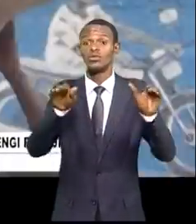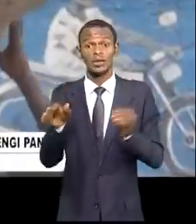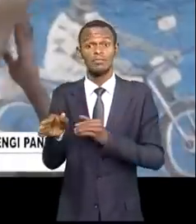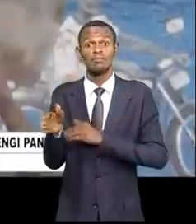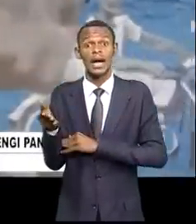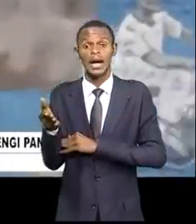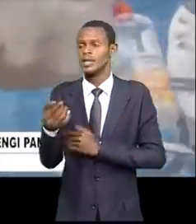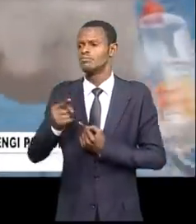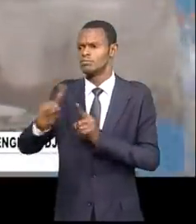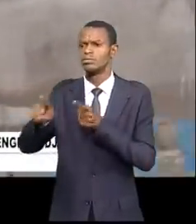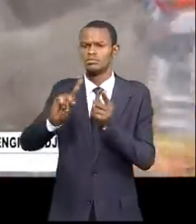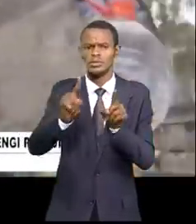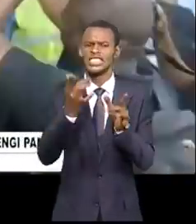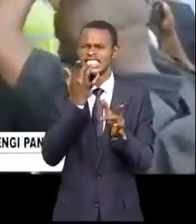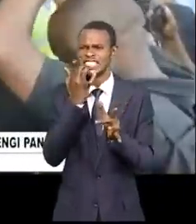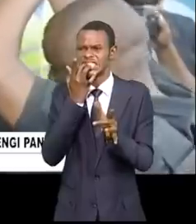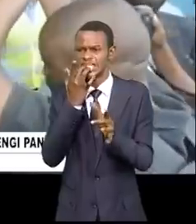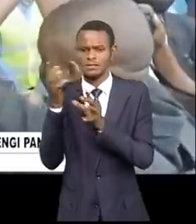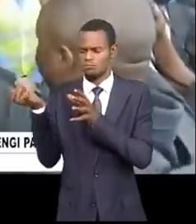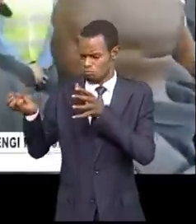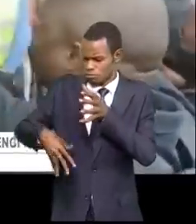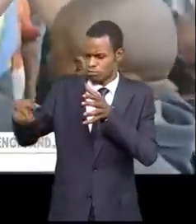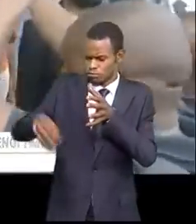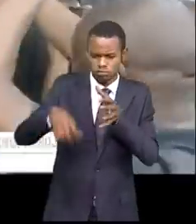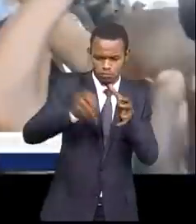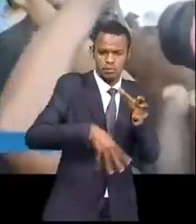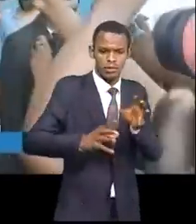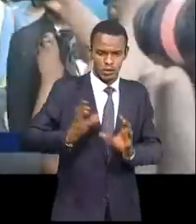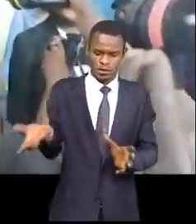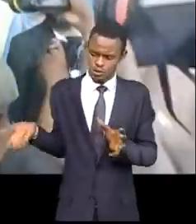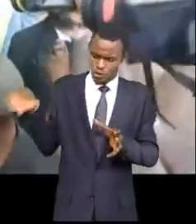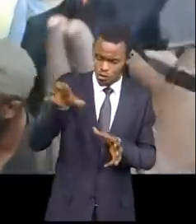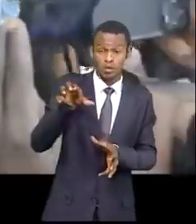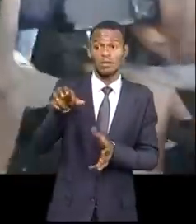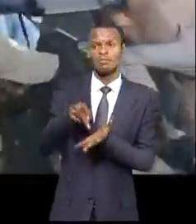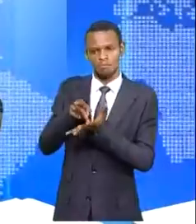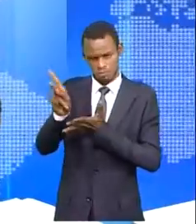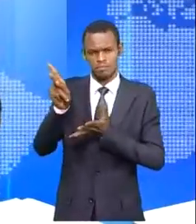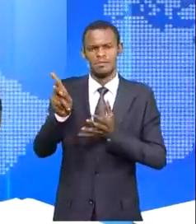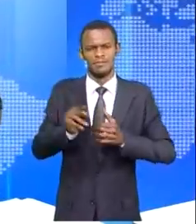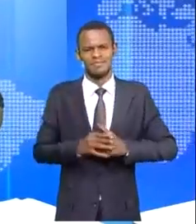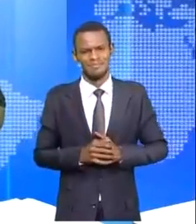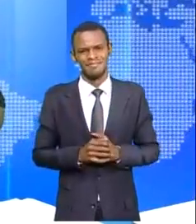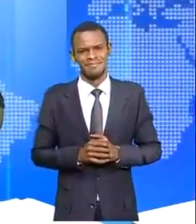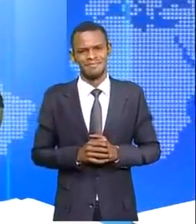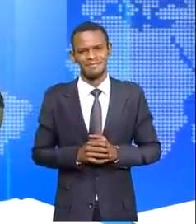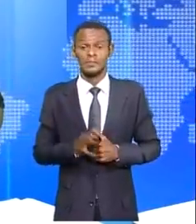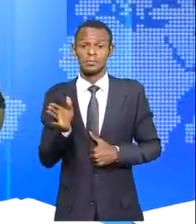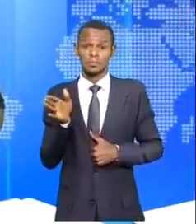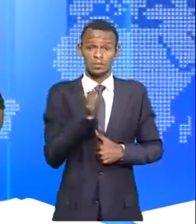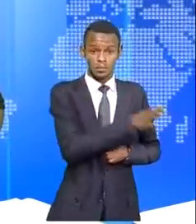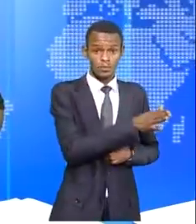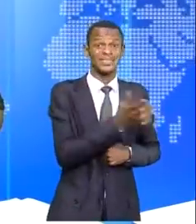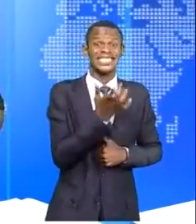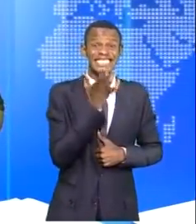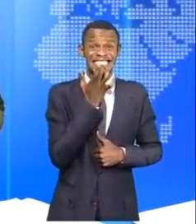ou en bouteille c'est une main d'oeuvre abondante et les dividendes suivants le déchet plastique on